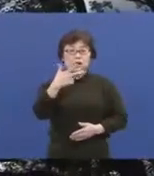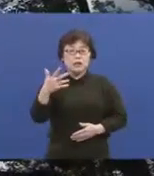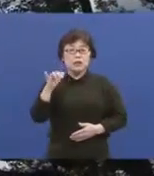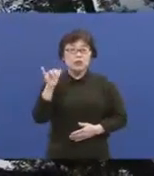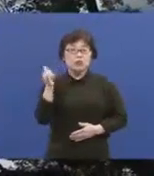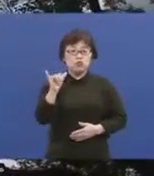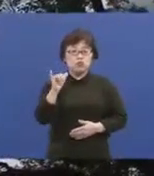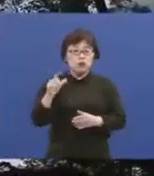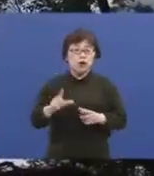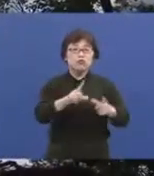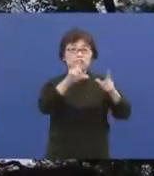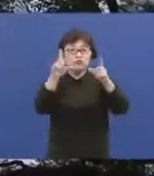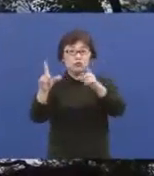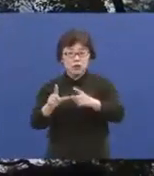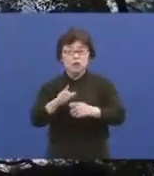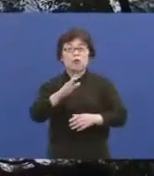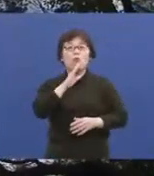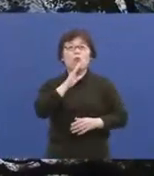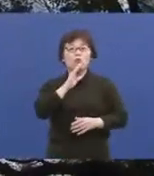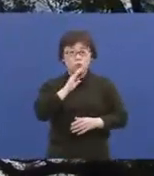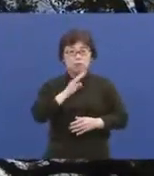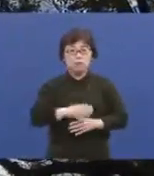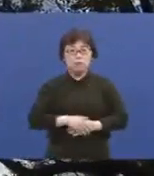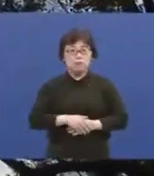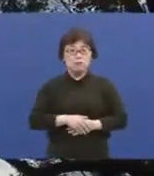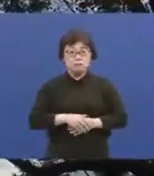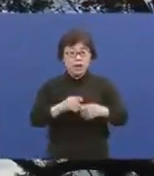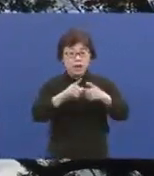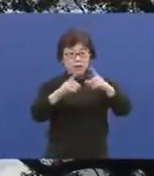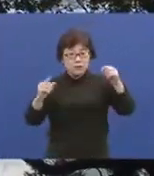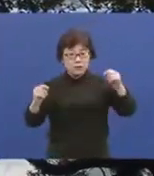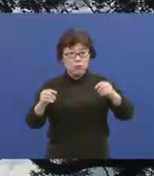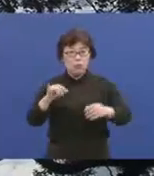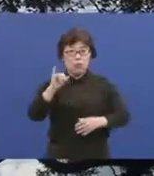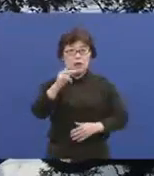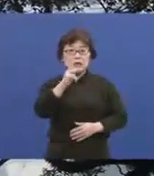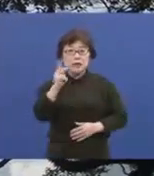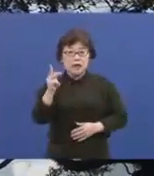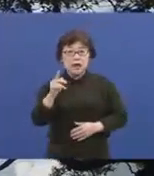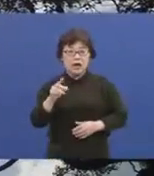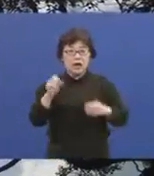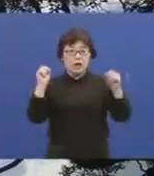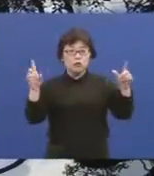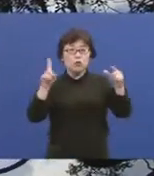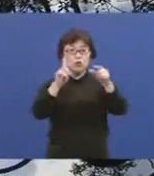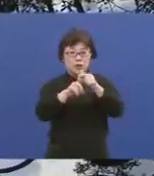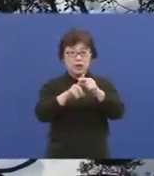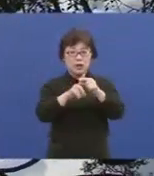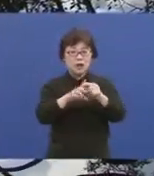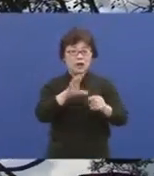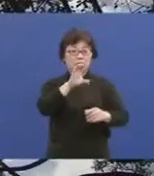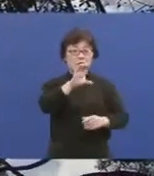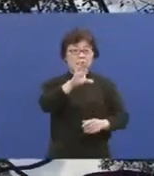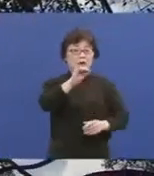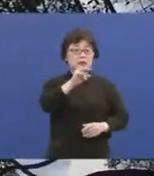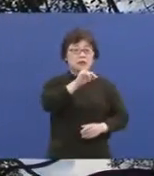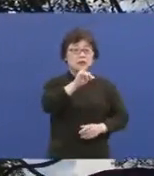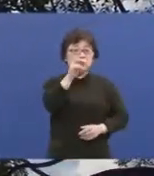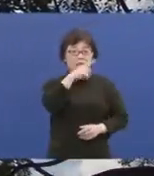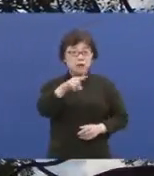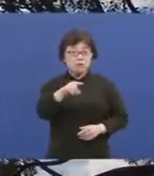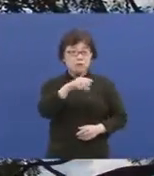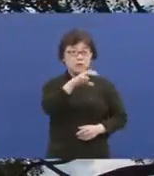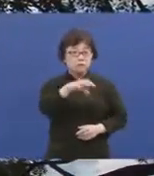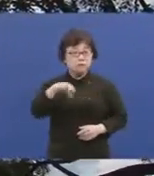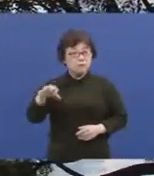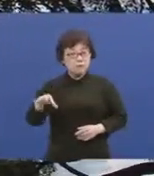は間違いがない。で伊賀の服部とか豊中の服部とか越前の服部とか、さまざまに服部というところはあり